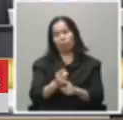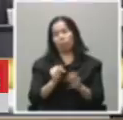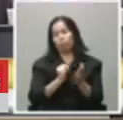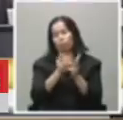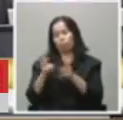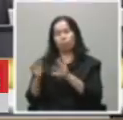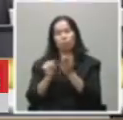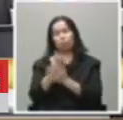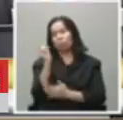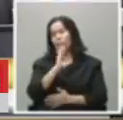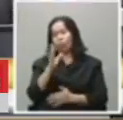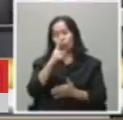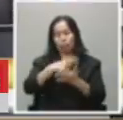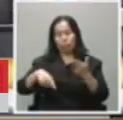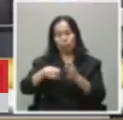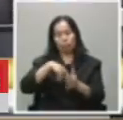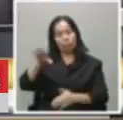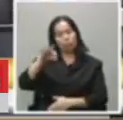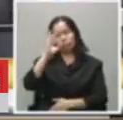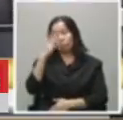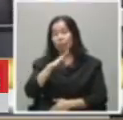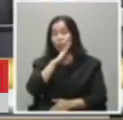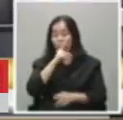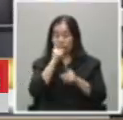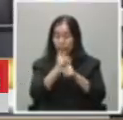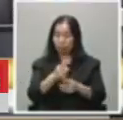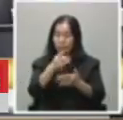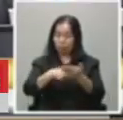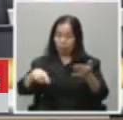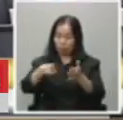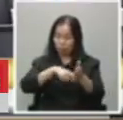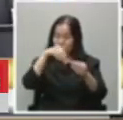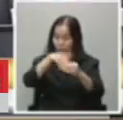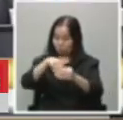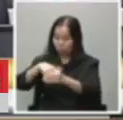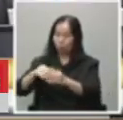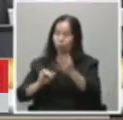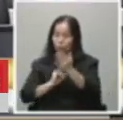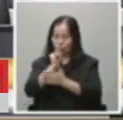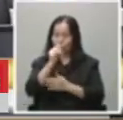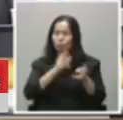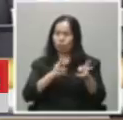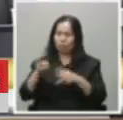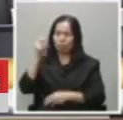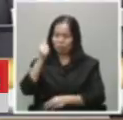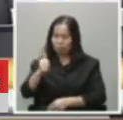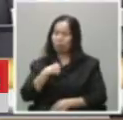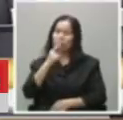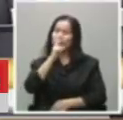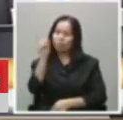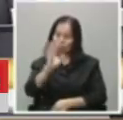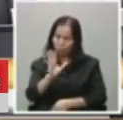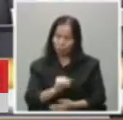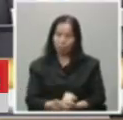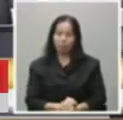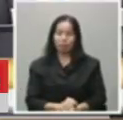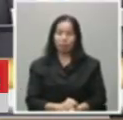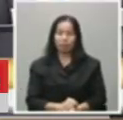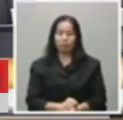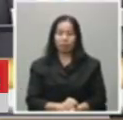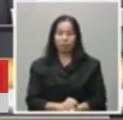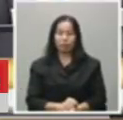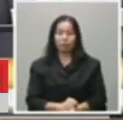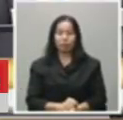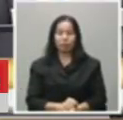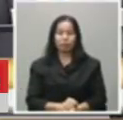านเมืองมันจึงเป็นแบบนี้ครับถ้าท่านเดินทางมาตามระบอบประชาธิปไตยตามแบบปกติเนี่ยไม่มีใครว่าท่านหรอกครับท่